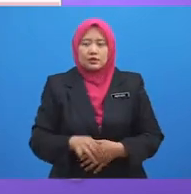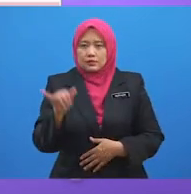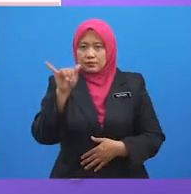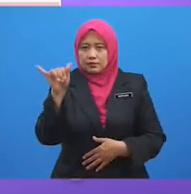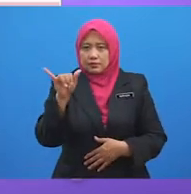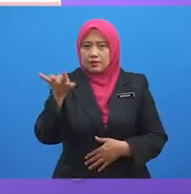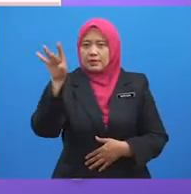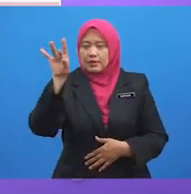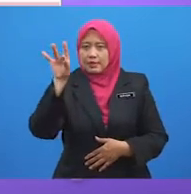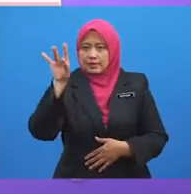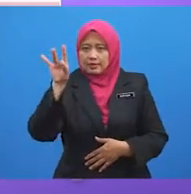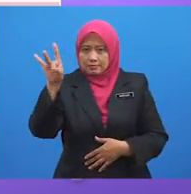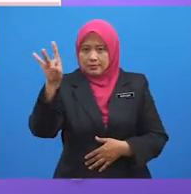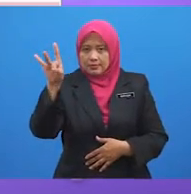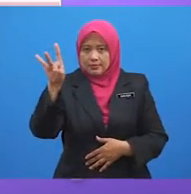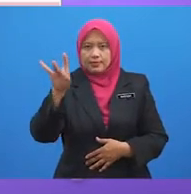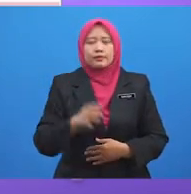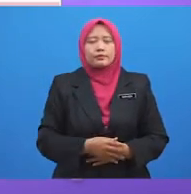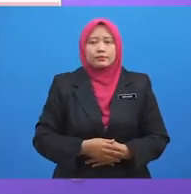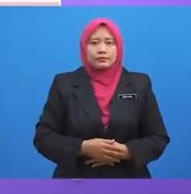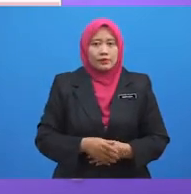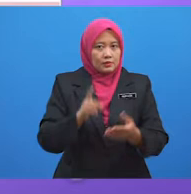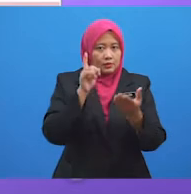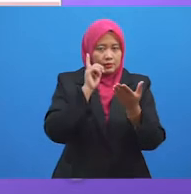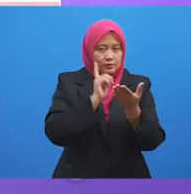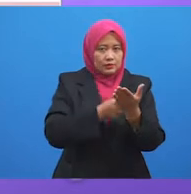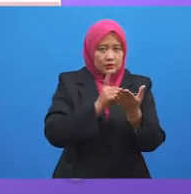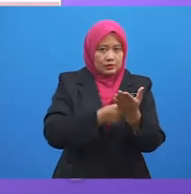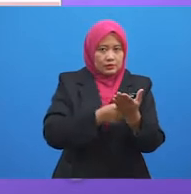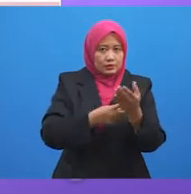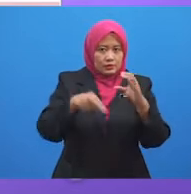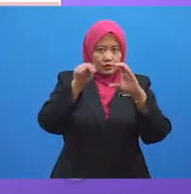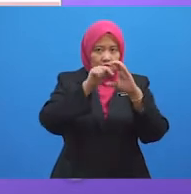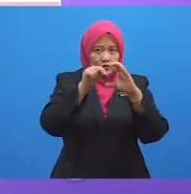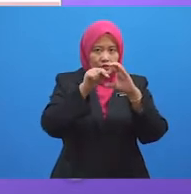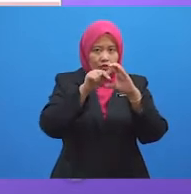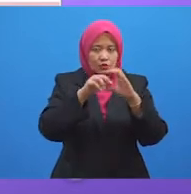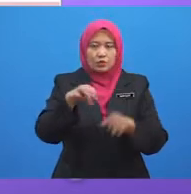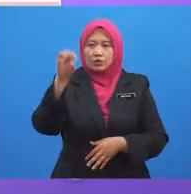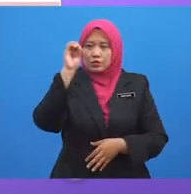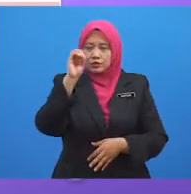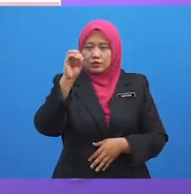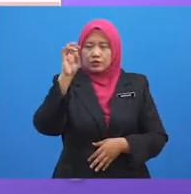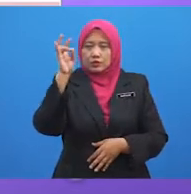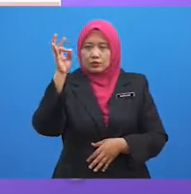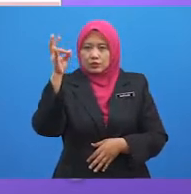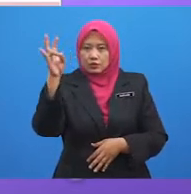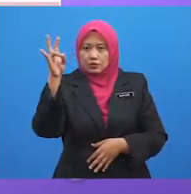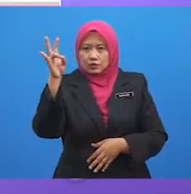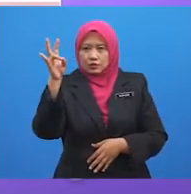iaitu 8. Bilangan neutron bagi oksigen